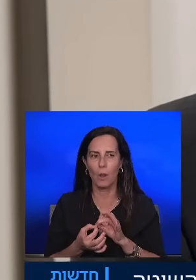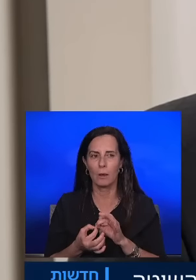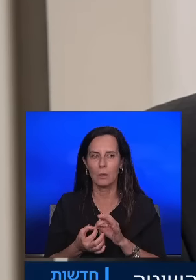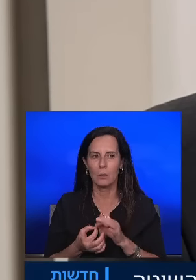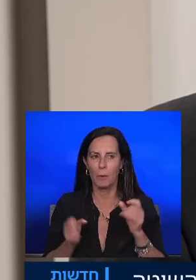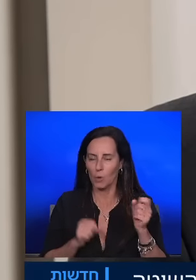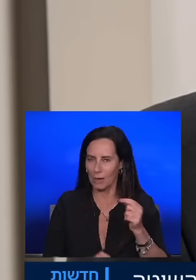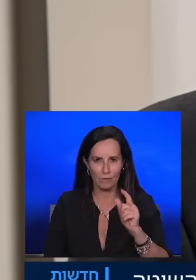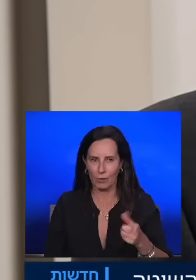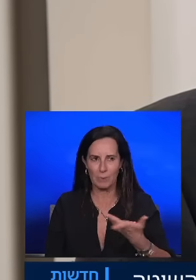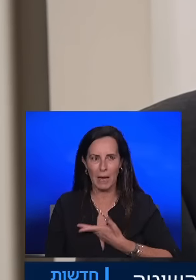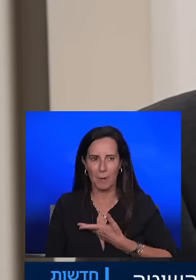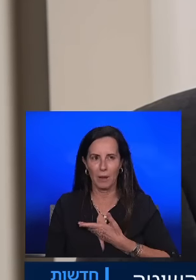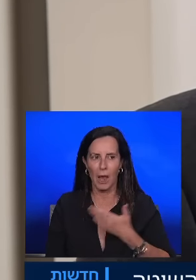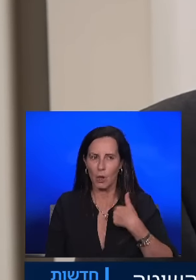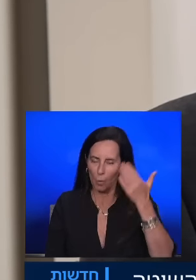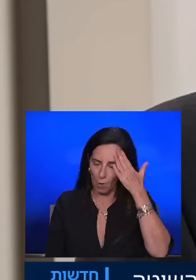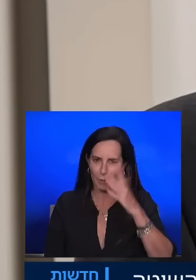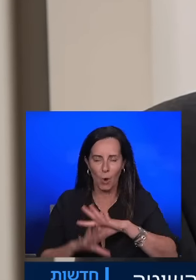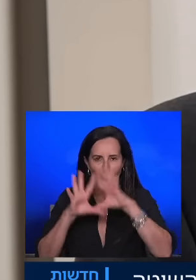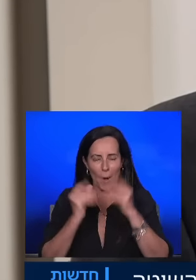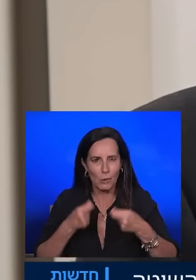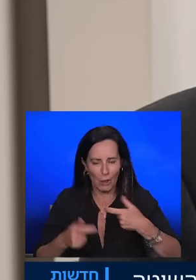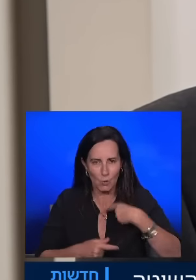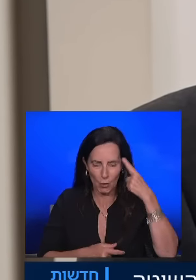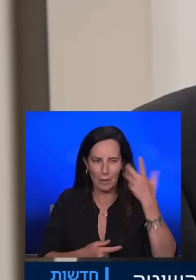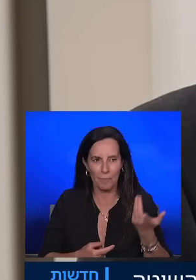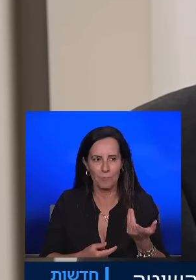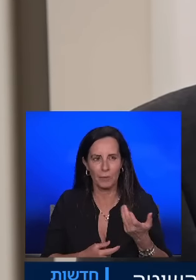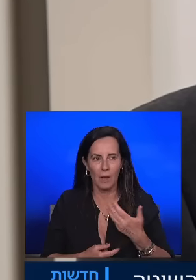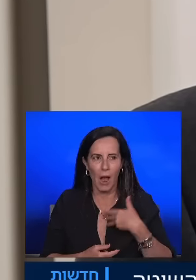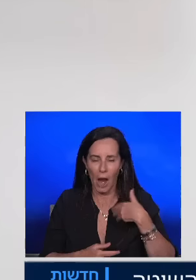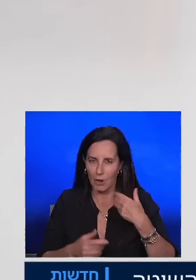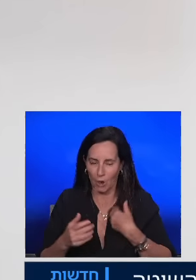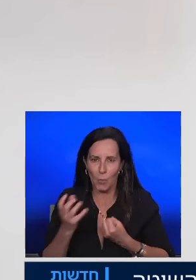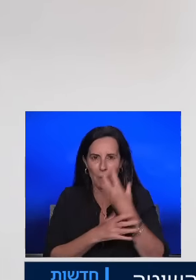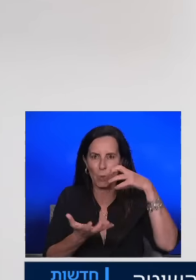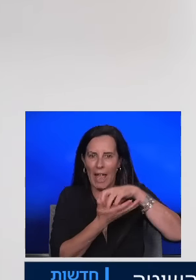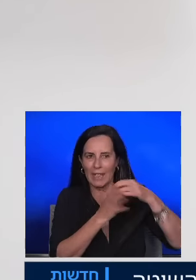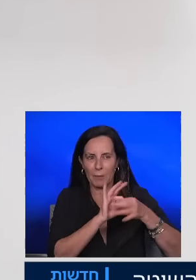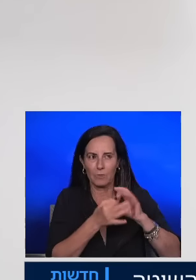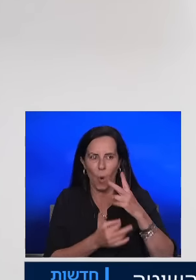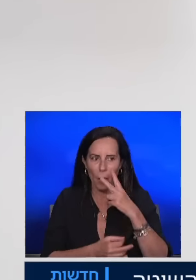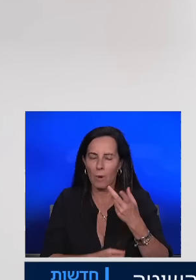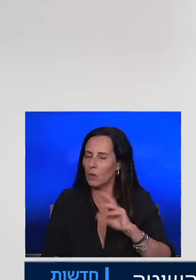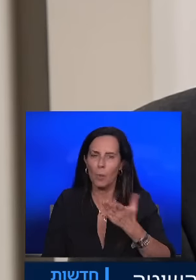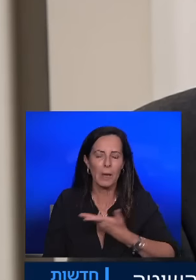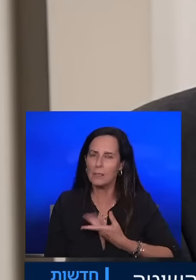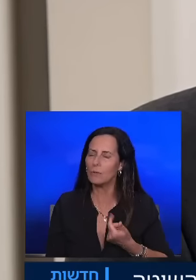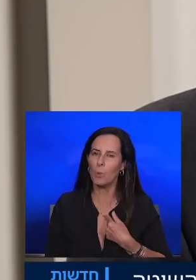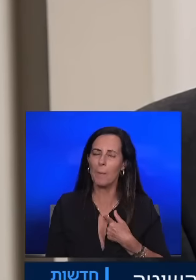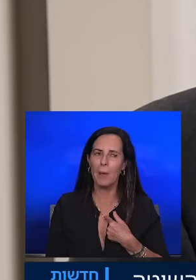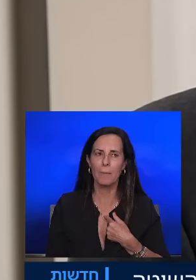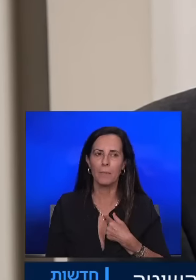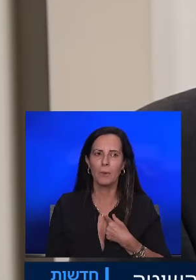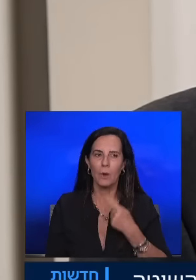הבטוח לא הכסף שמגיע לנו, כי היינו מודעים למחזורי מחירות, כי אנחנו היינו בונים את האתרים, ואנחנו רואים שהכסף זה לא הכסף שמגיע. אנחנו מדברים